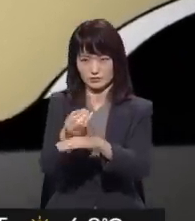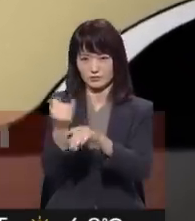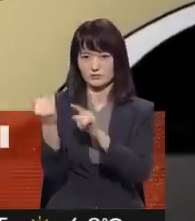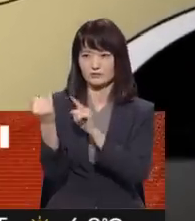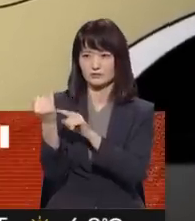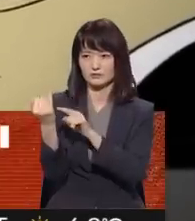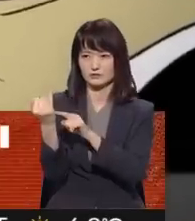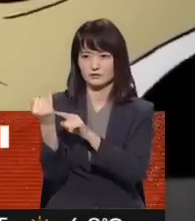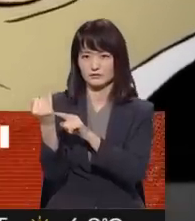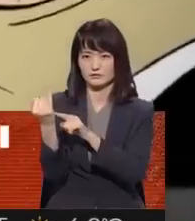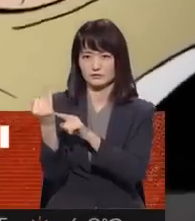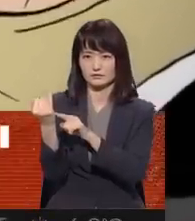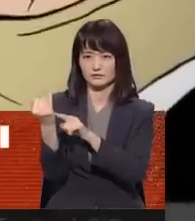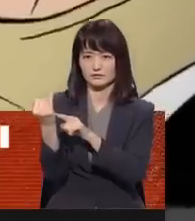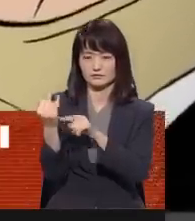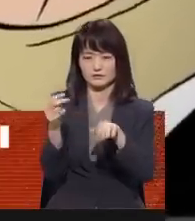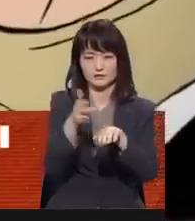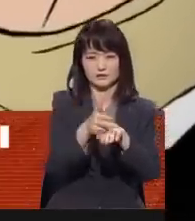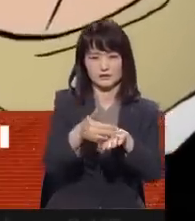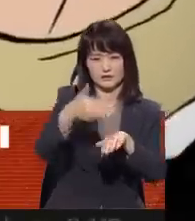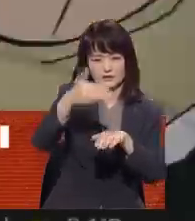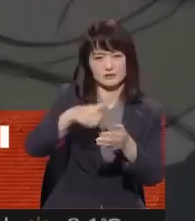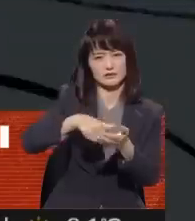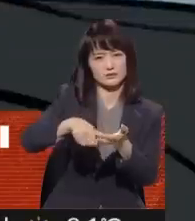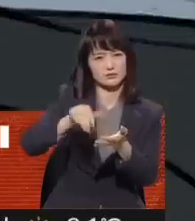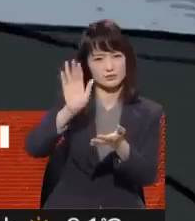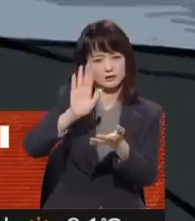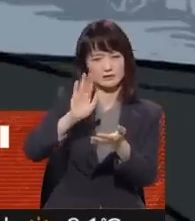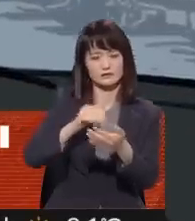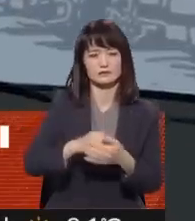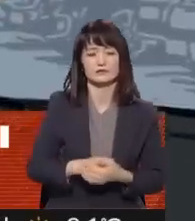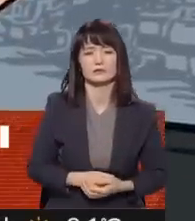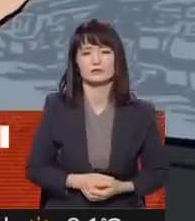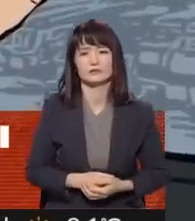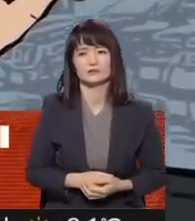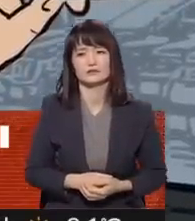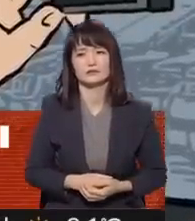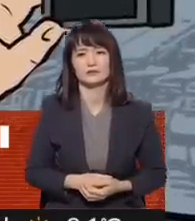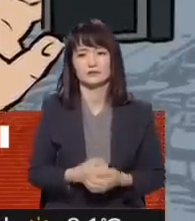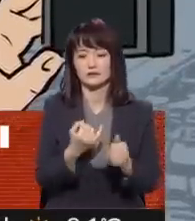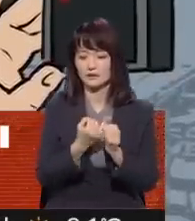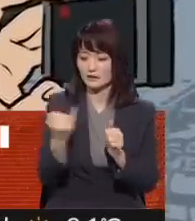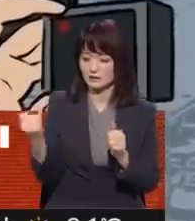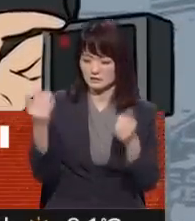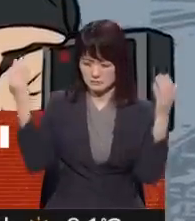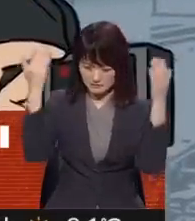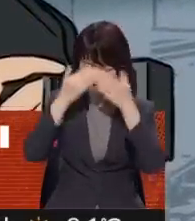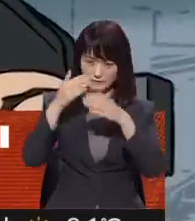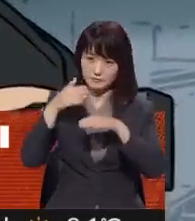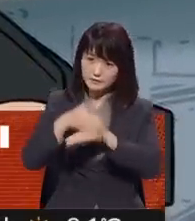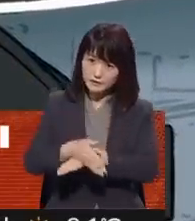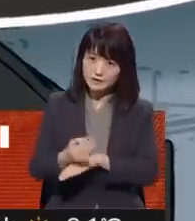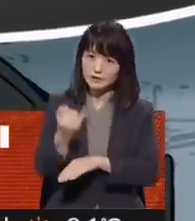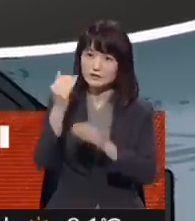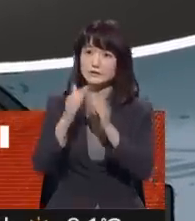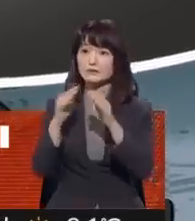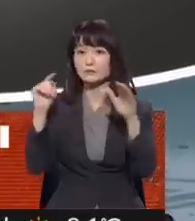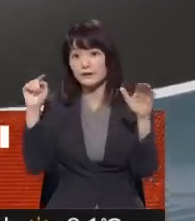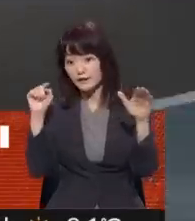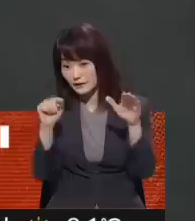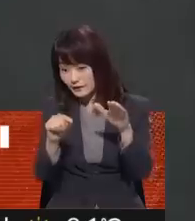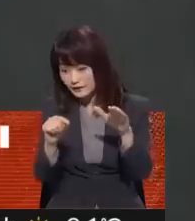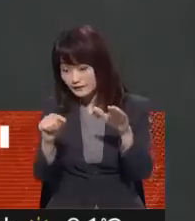여자분이 블랙박스를 지워질 못했던 거죠 그런데 중요한 거는 사실은 아내가 밤늦게 언니네 간다 하면서